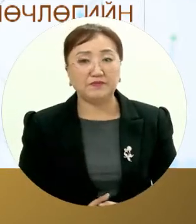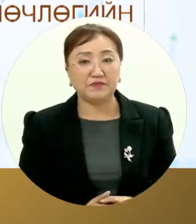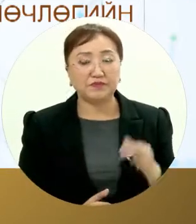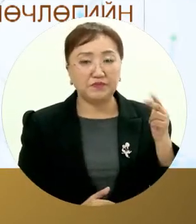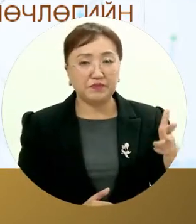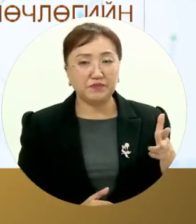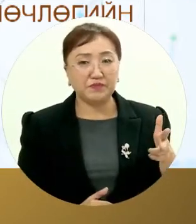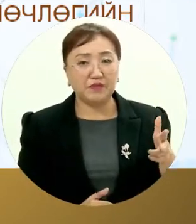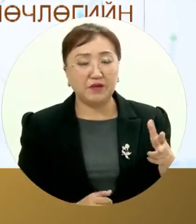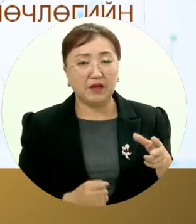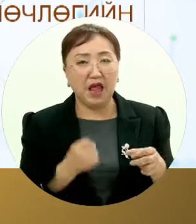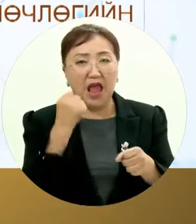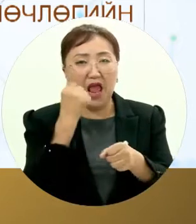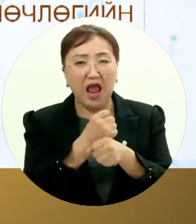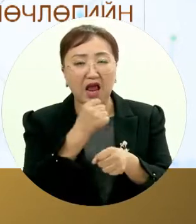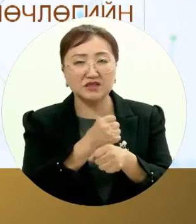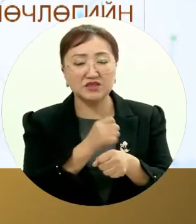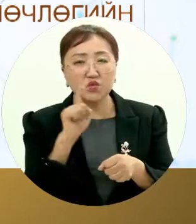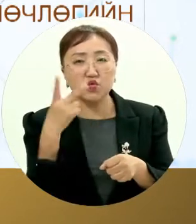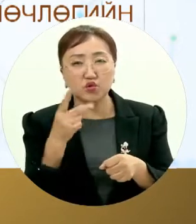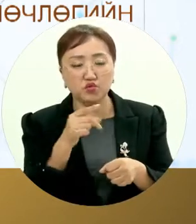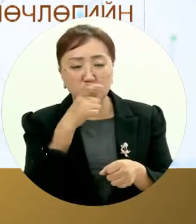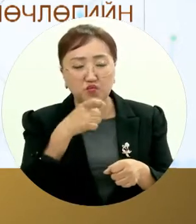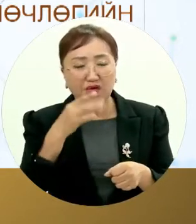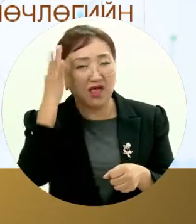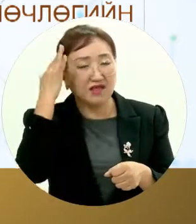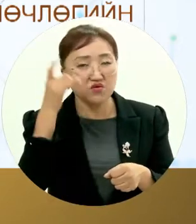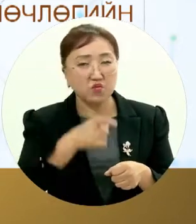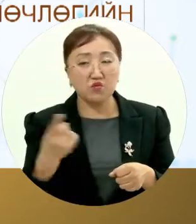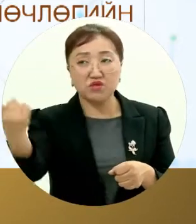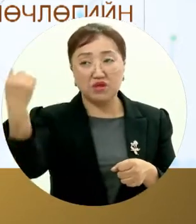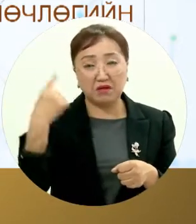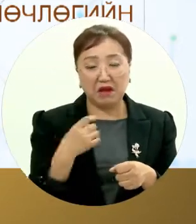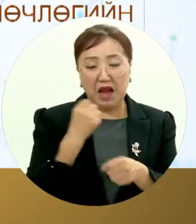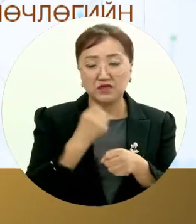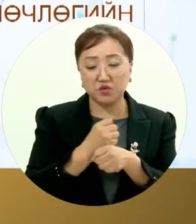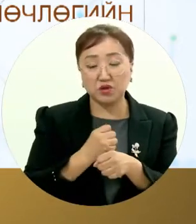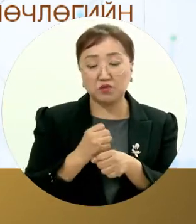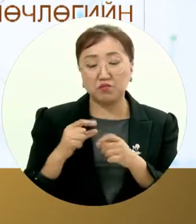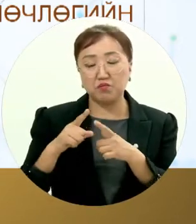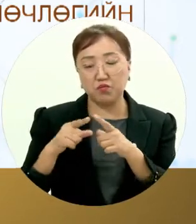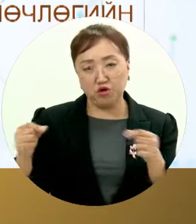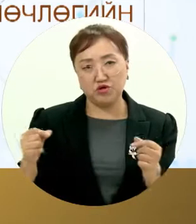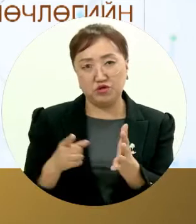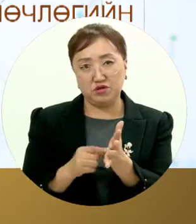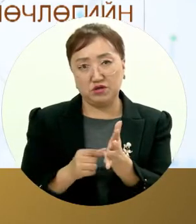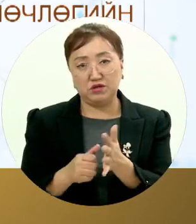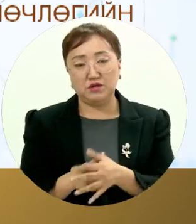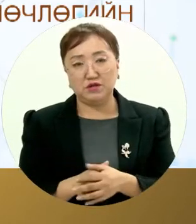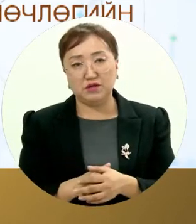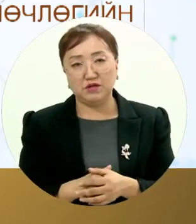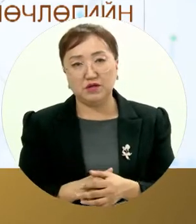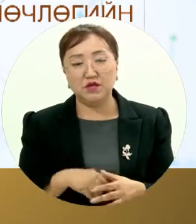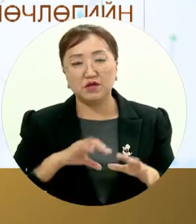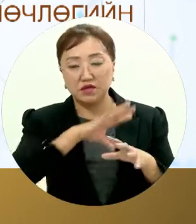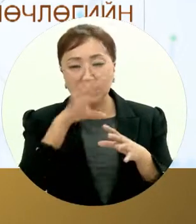болохоор ажиллах хүч импортлохыг зогсоох хэрэгтэй. Ийм арга механизмуудыг авах юм бол